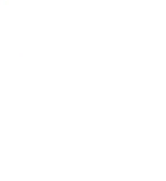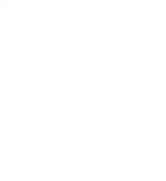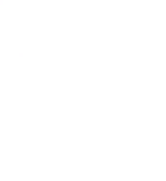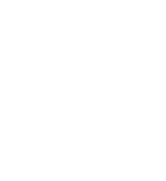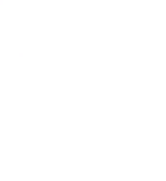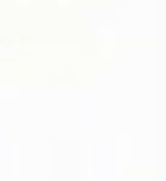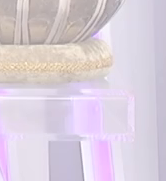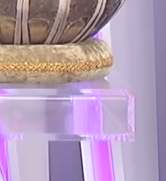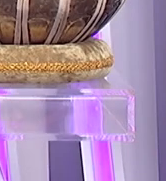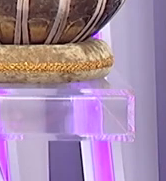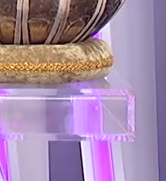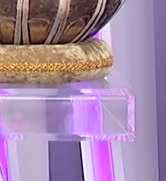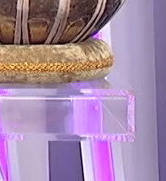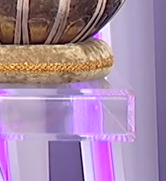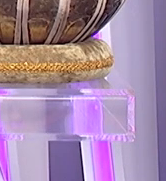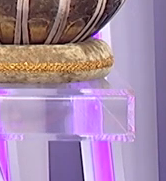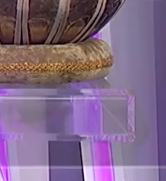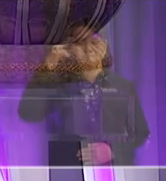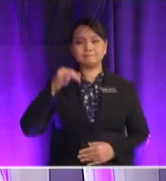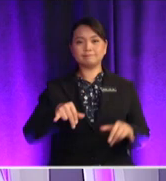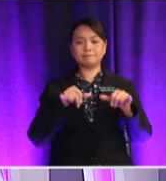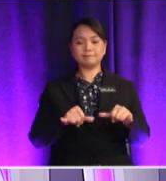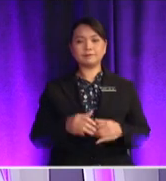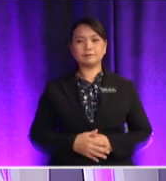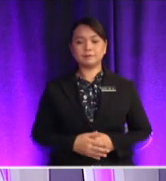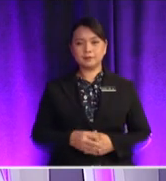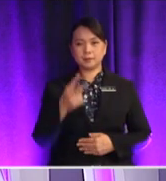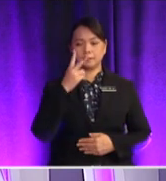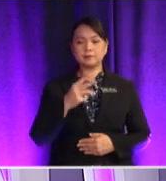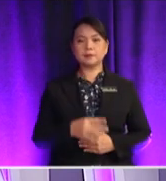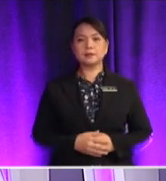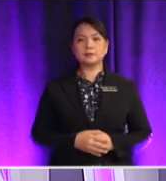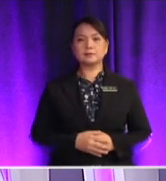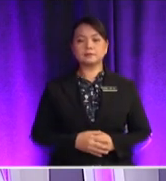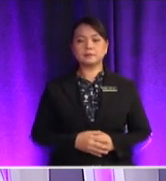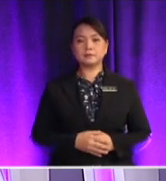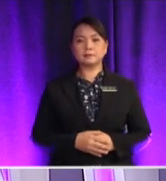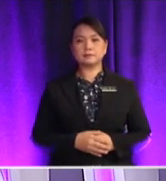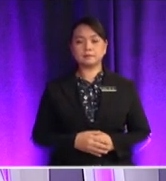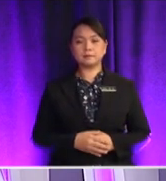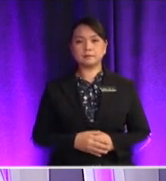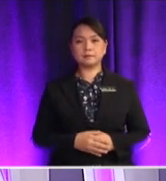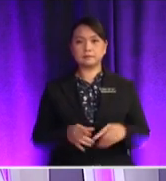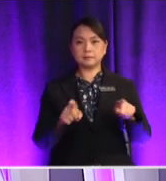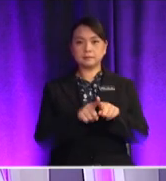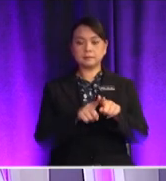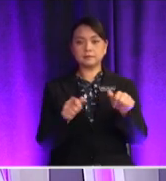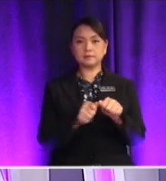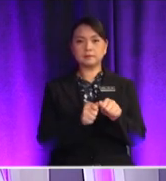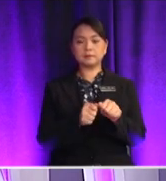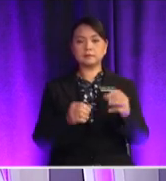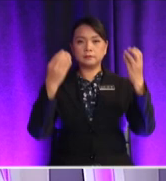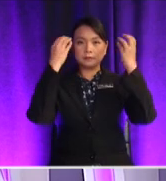KPM. Hai hai, masih lagi menyaksikan Mendengar Atas bersama dengan saya Akmal Nazri dan juga cikgu kita